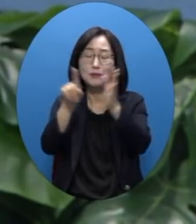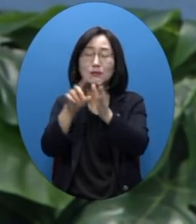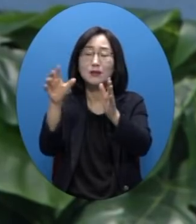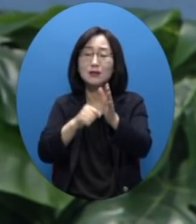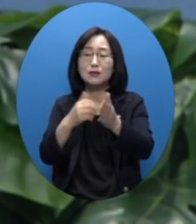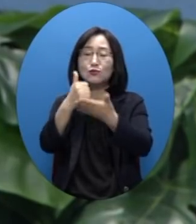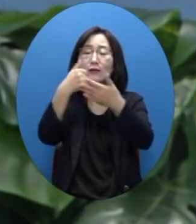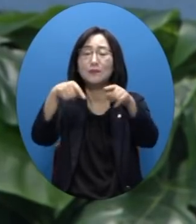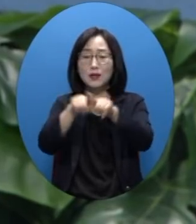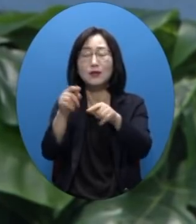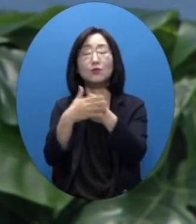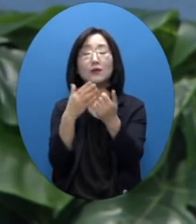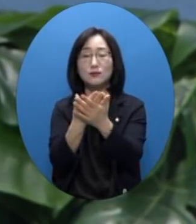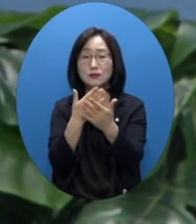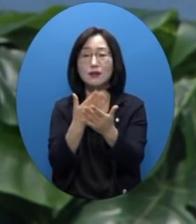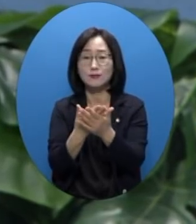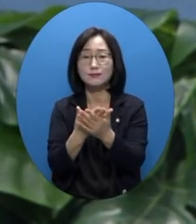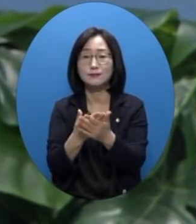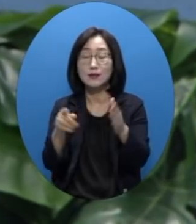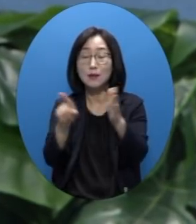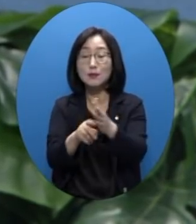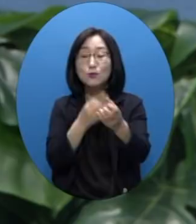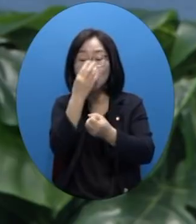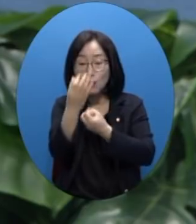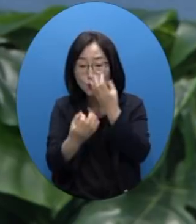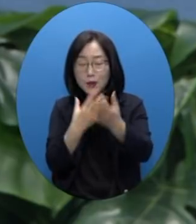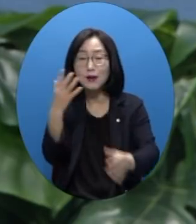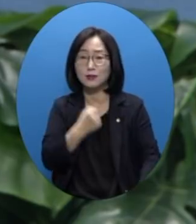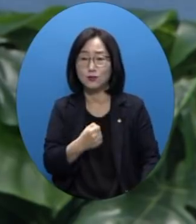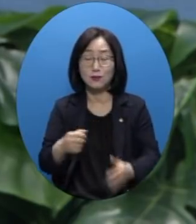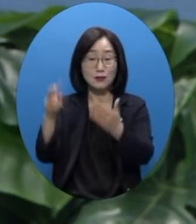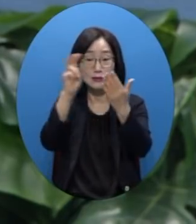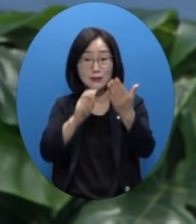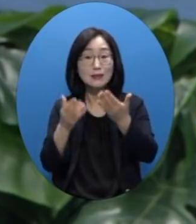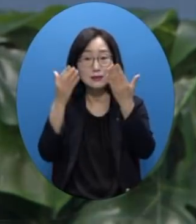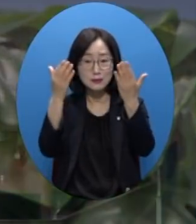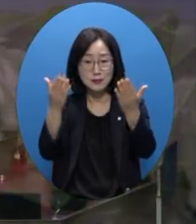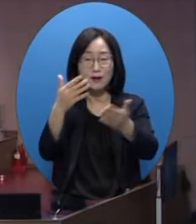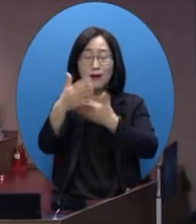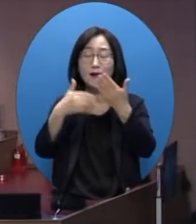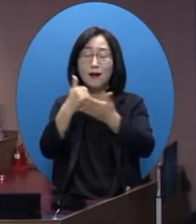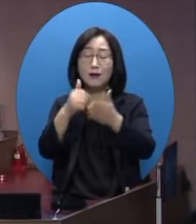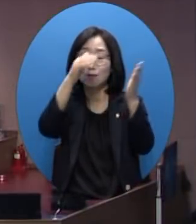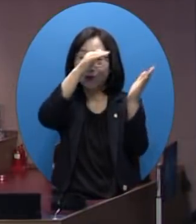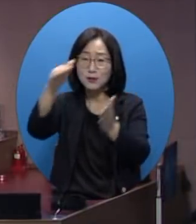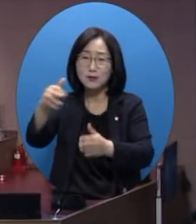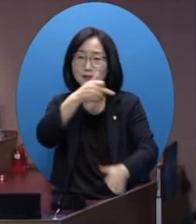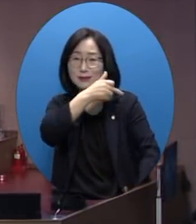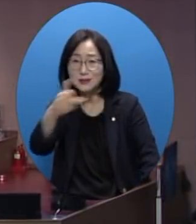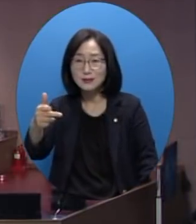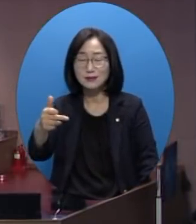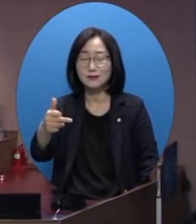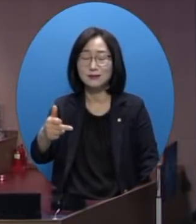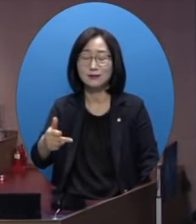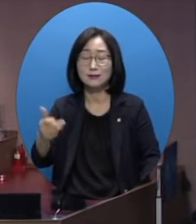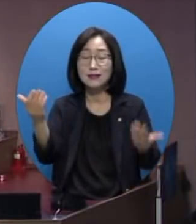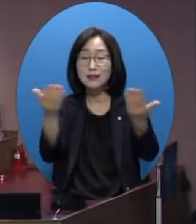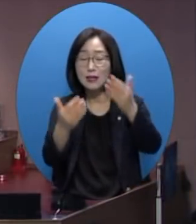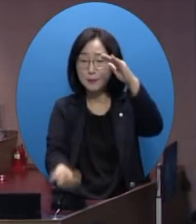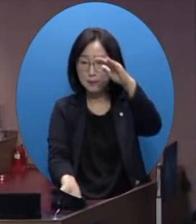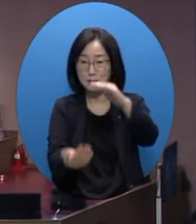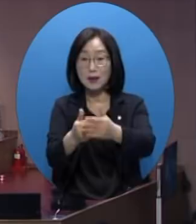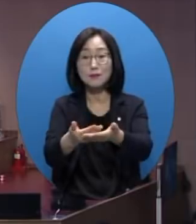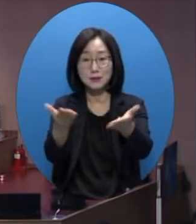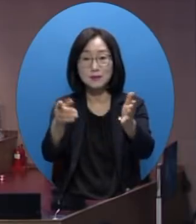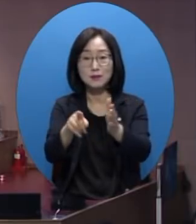주님 함께하여 주옵소서. 믿음의 고백으로 우리 함께 찬양합니다. 하나님께서 여러분을 통해서 큰 일을 이루실